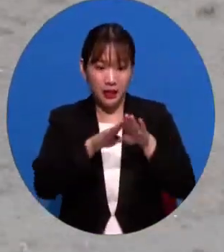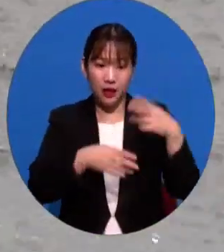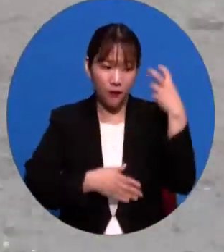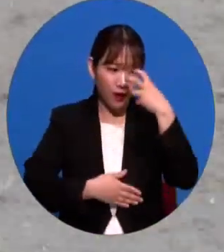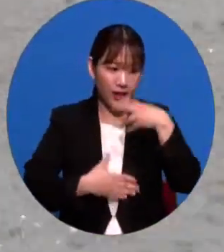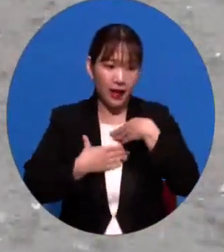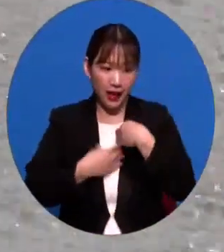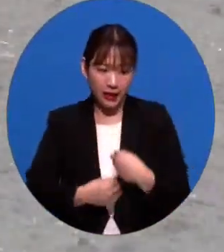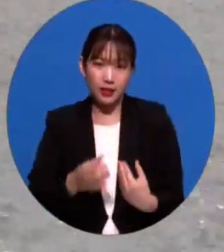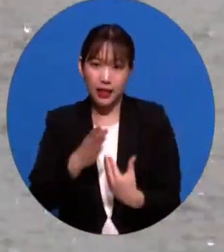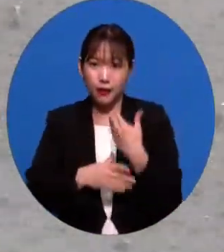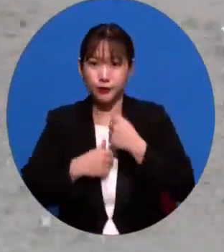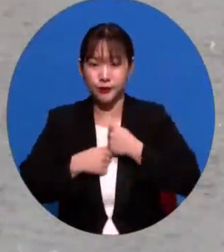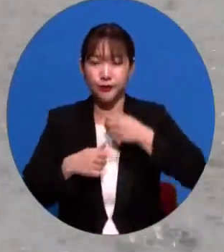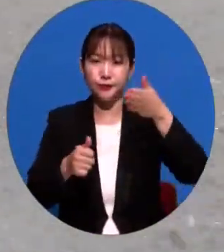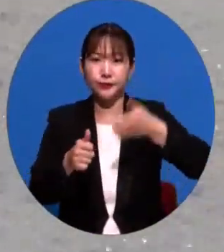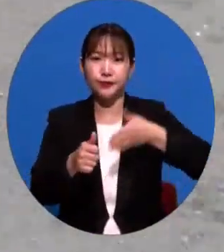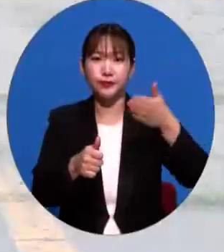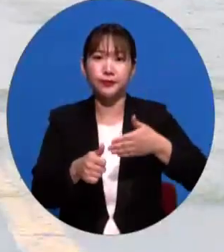관리와 안전사고에 유의를 당부했습니다